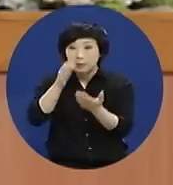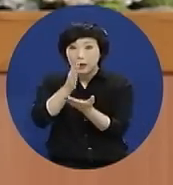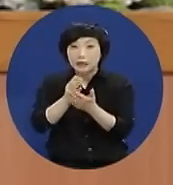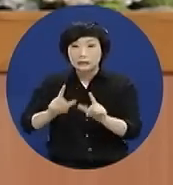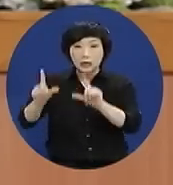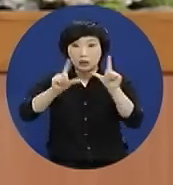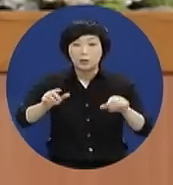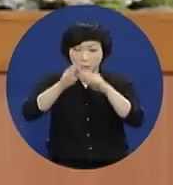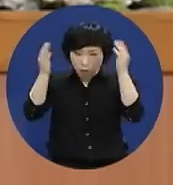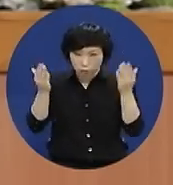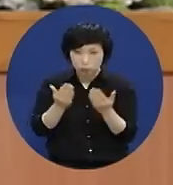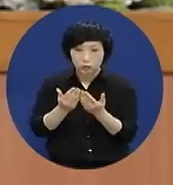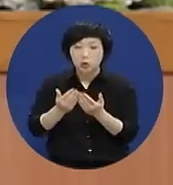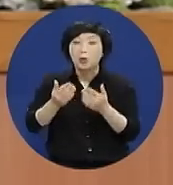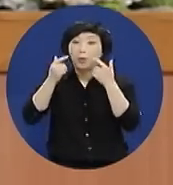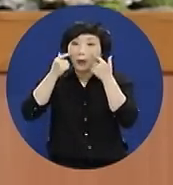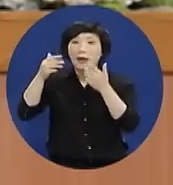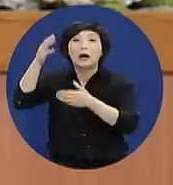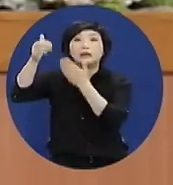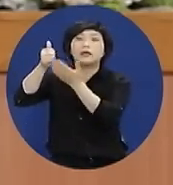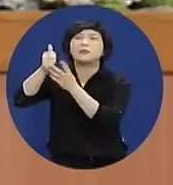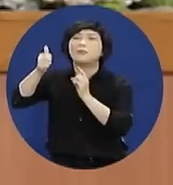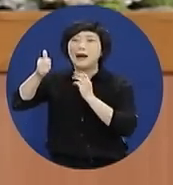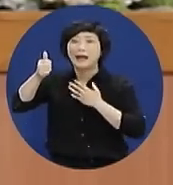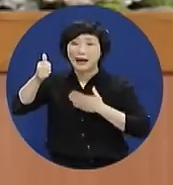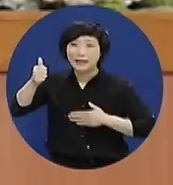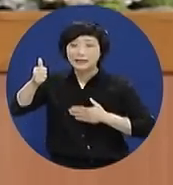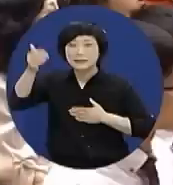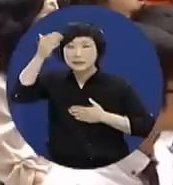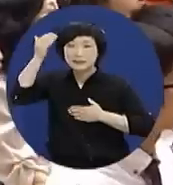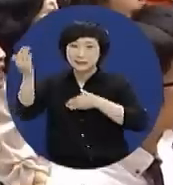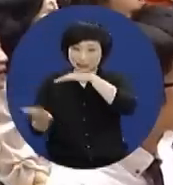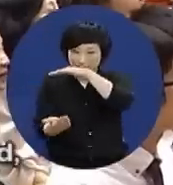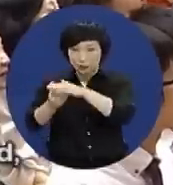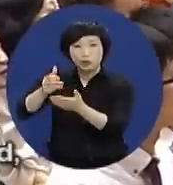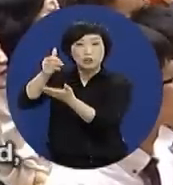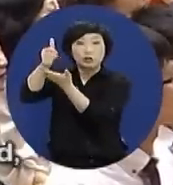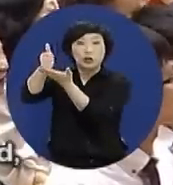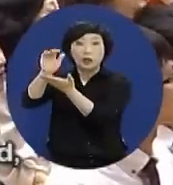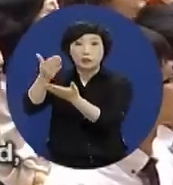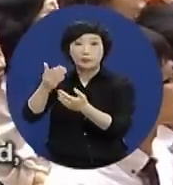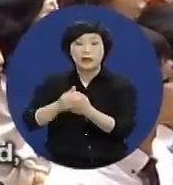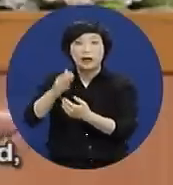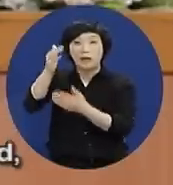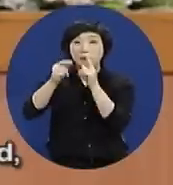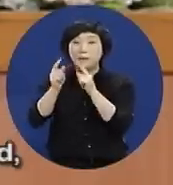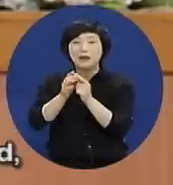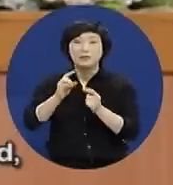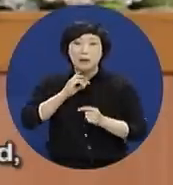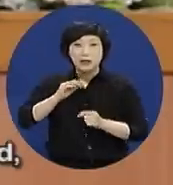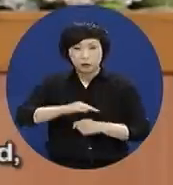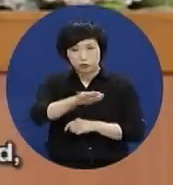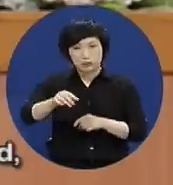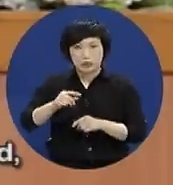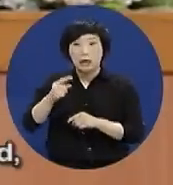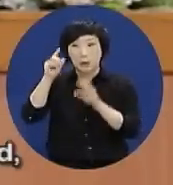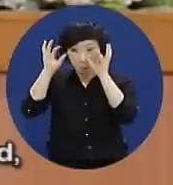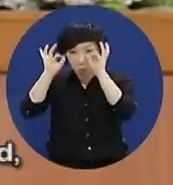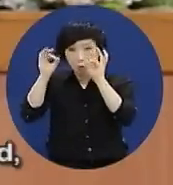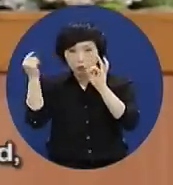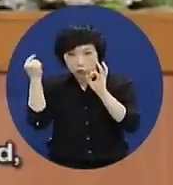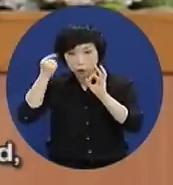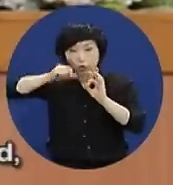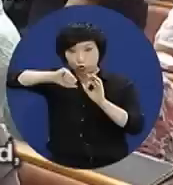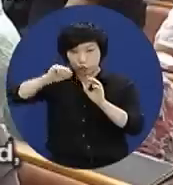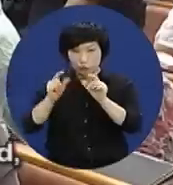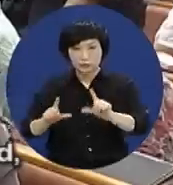に存時の善地なるお方ですので神様の御言葉だけを聞いて生きるなら絶対に